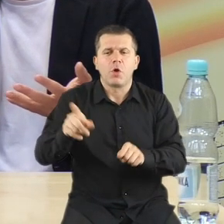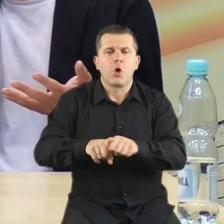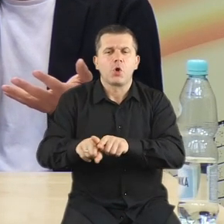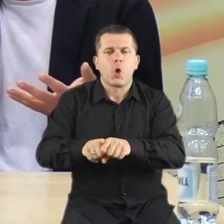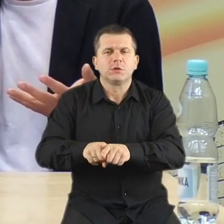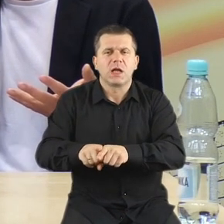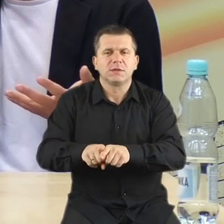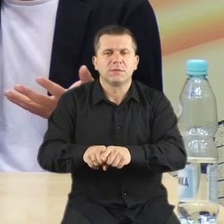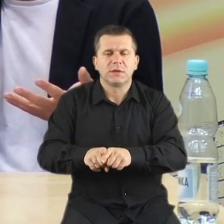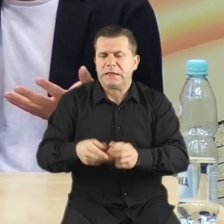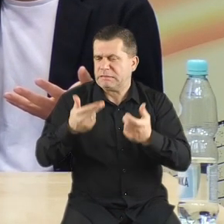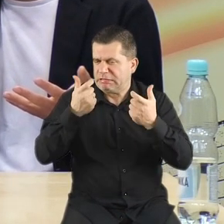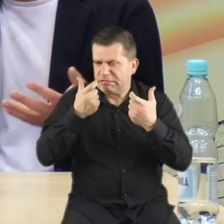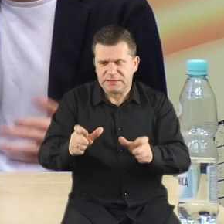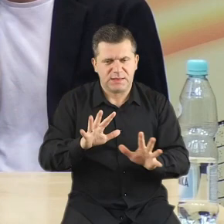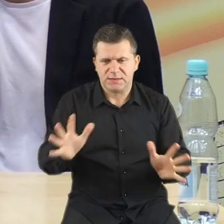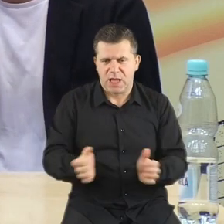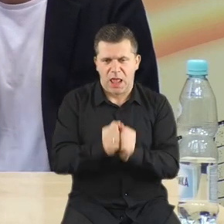nich to prawie nic nie znalazłem,